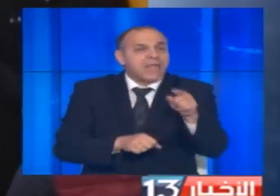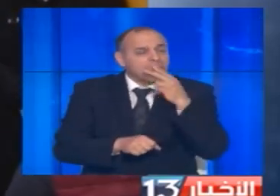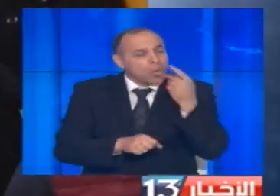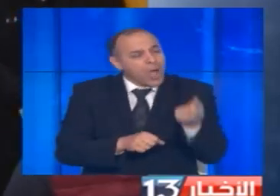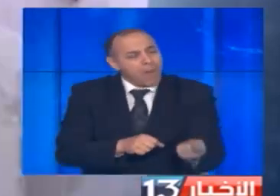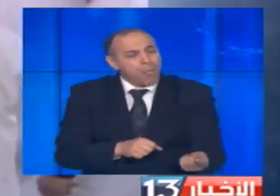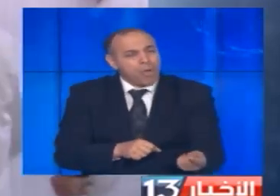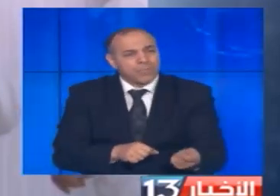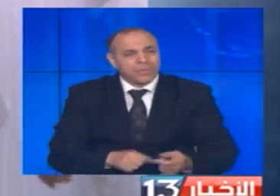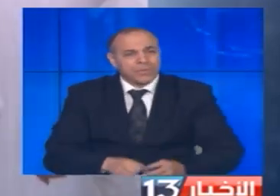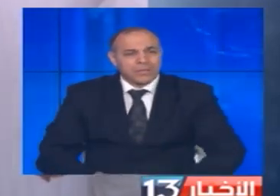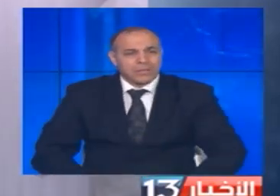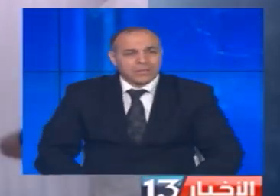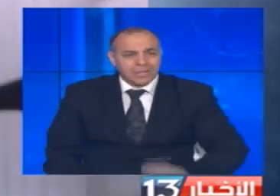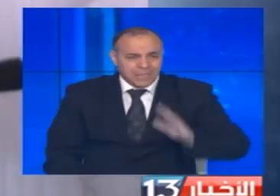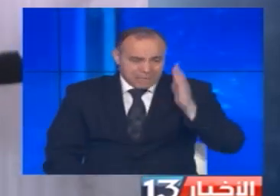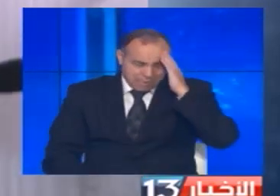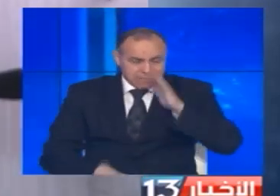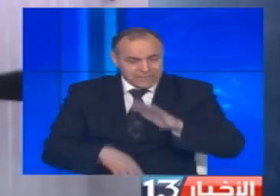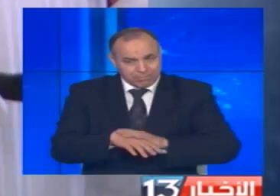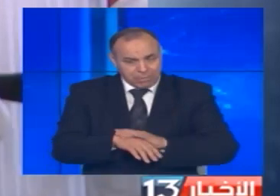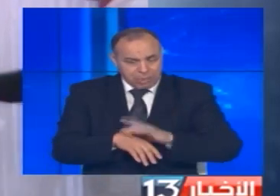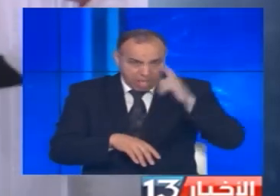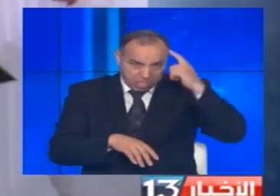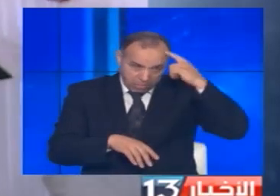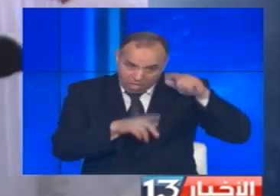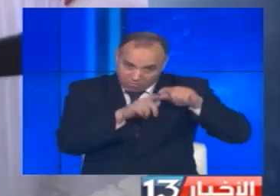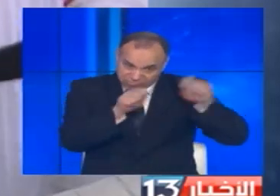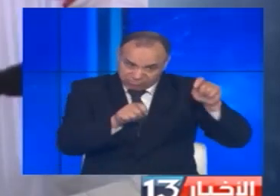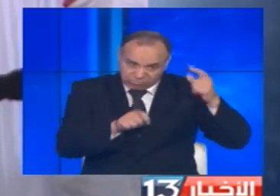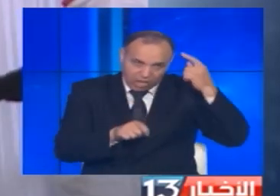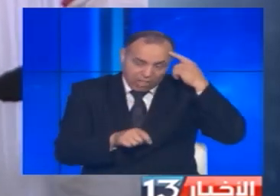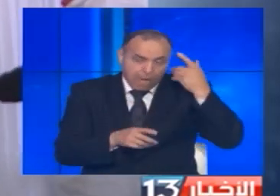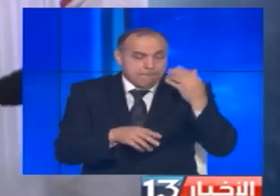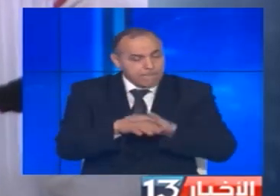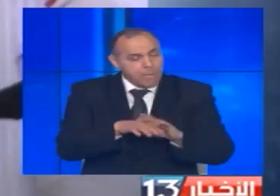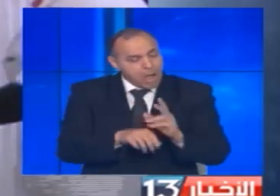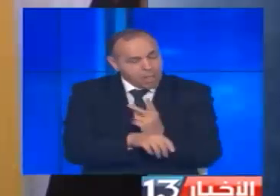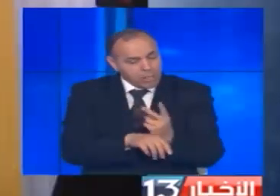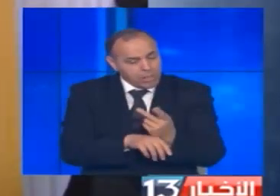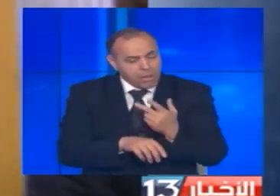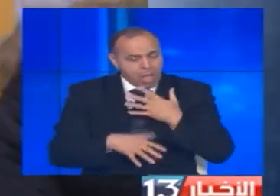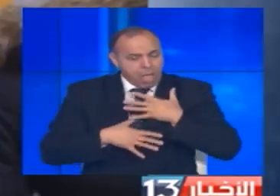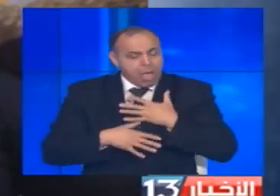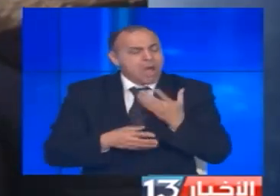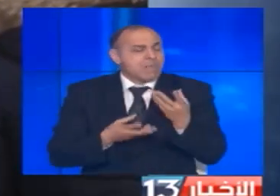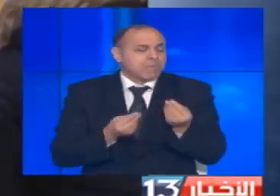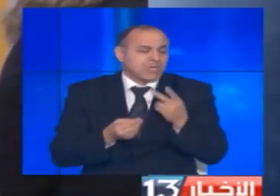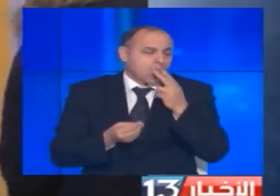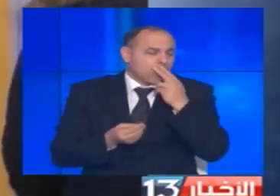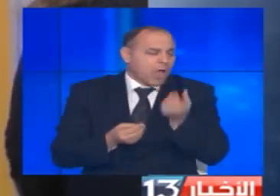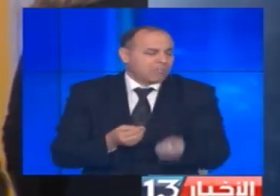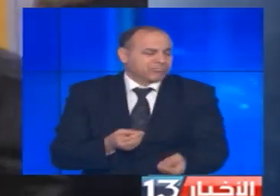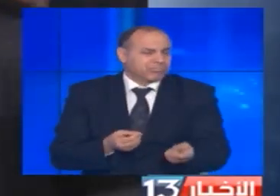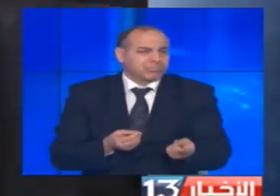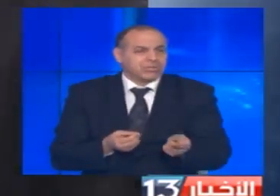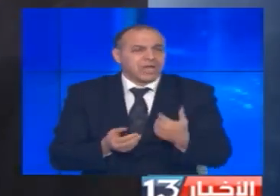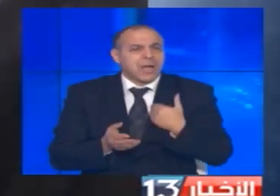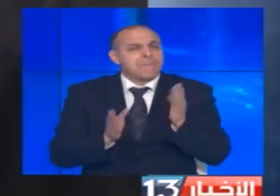عن التدخين. نعرف يتسبب في الجلطه الدماغيه، يتسبب في برشا حاجات، في ضيق تنفس. وجهوني للمستشفى خير